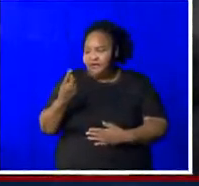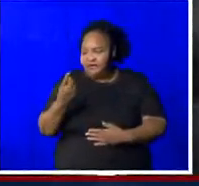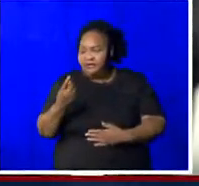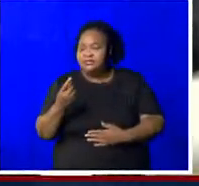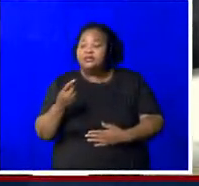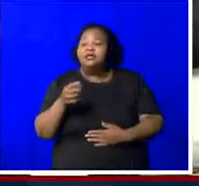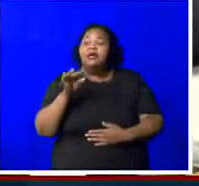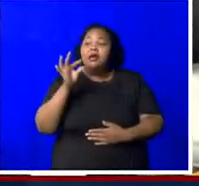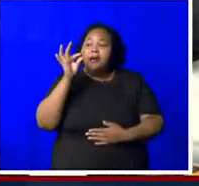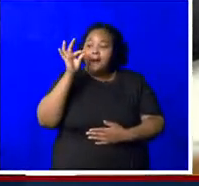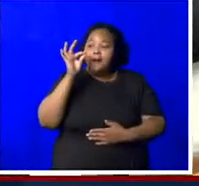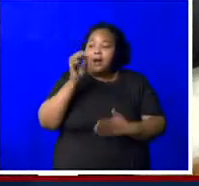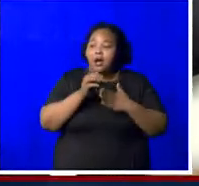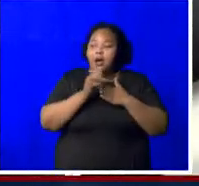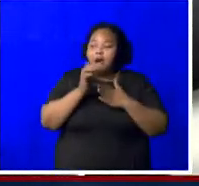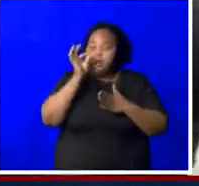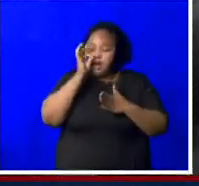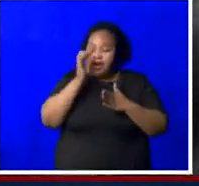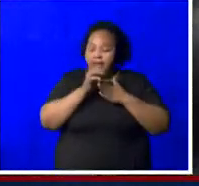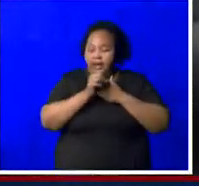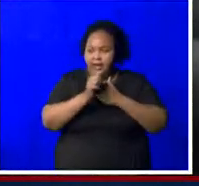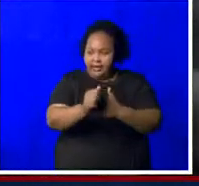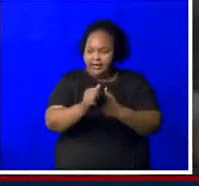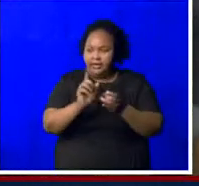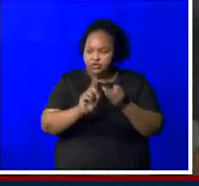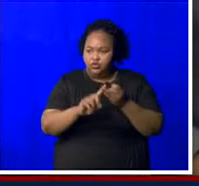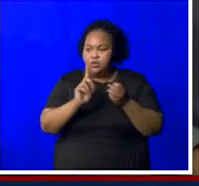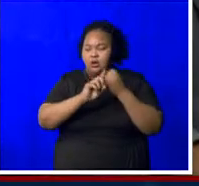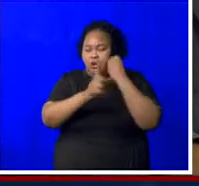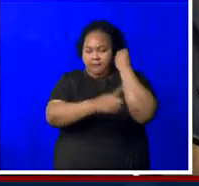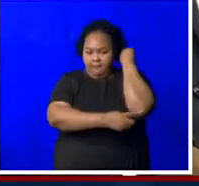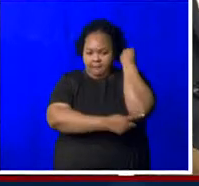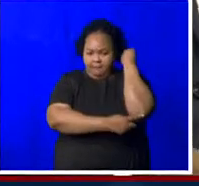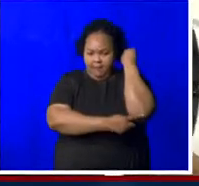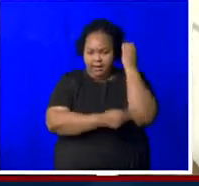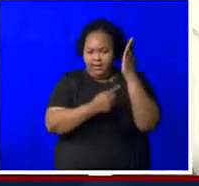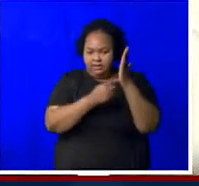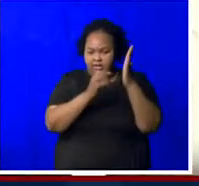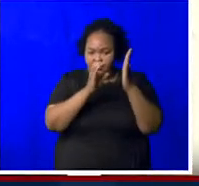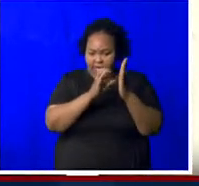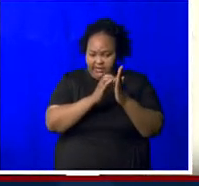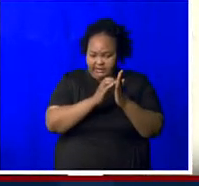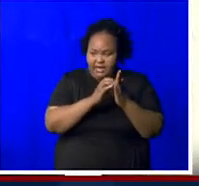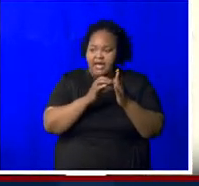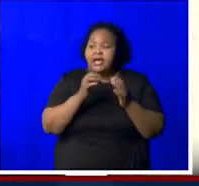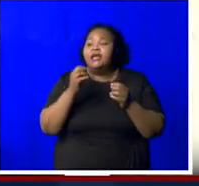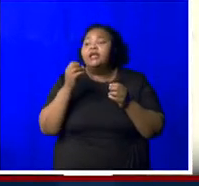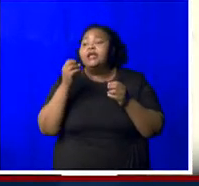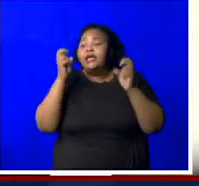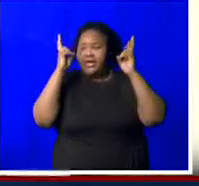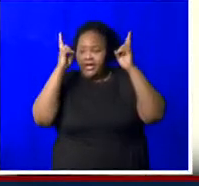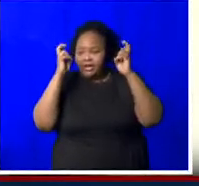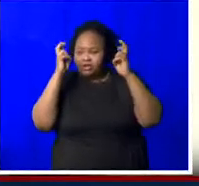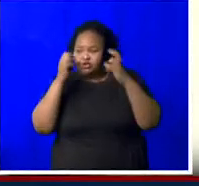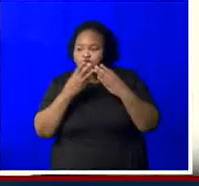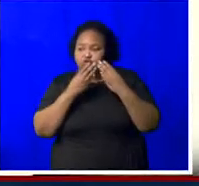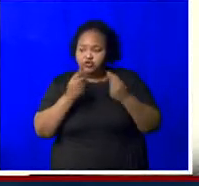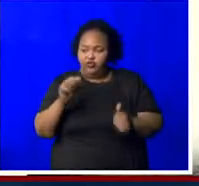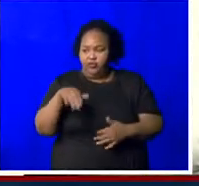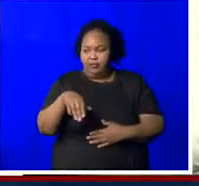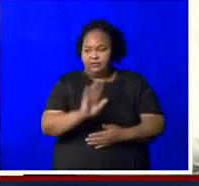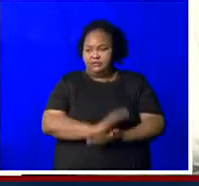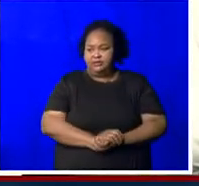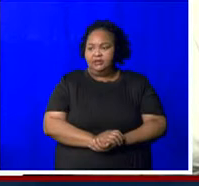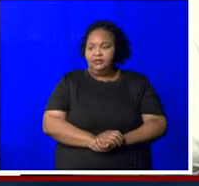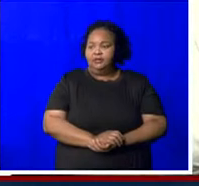kanjani. Yes, uqinisile. It's taken quite a while. But you can't rush it. Ngabe uzasifike